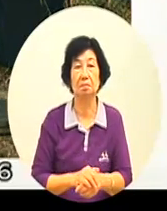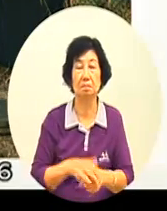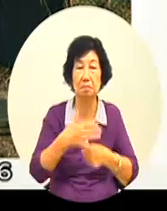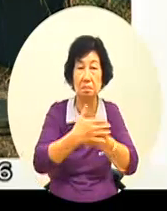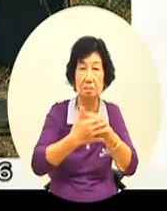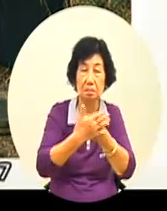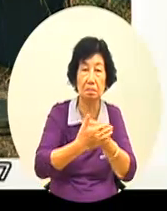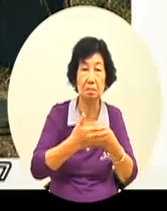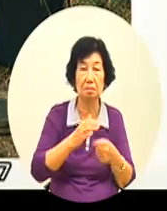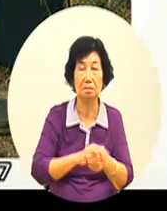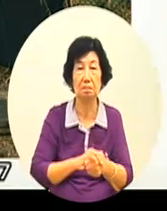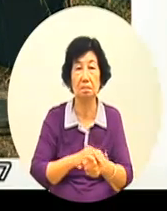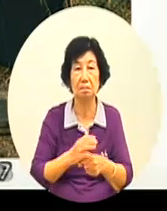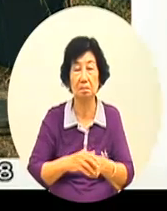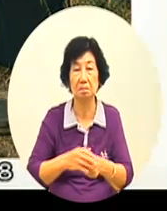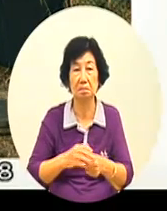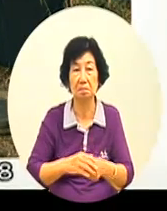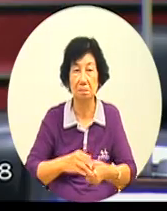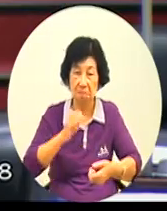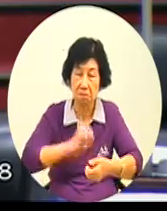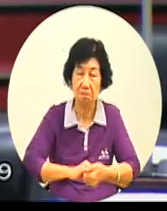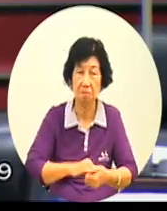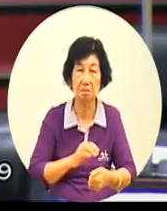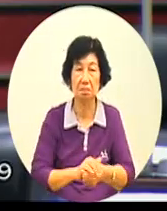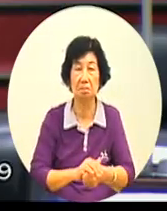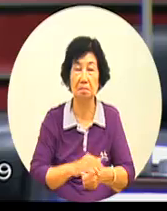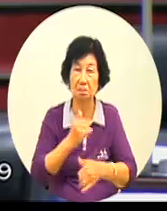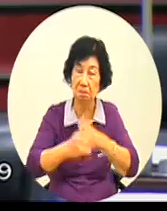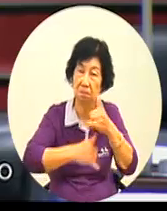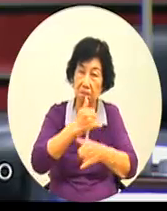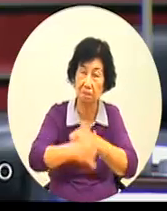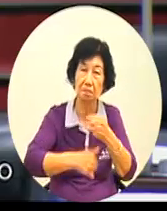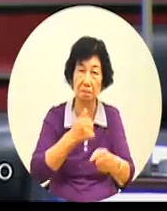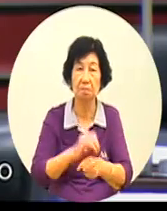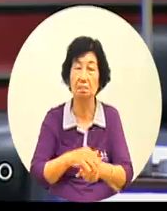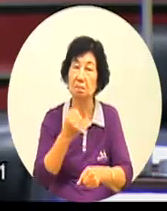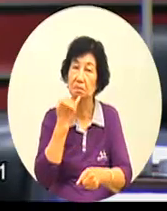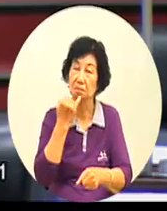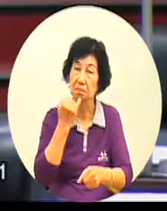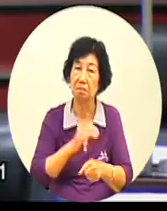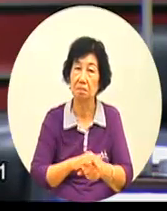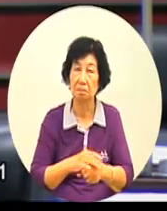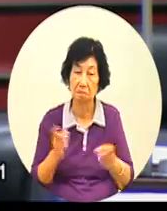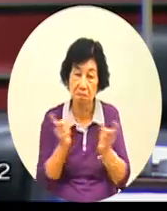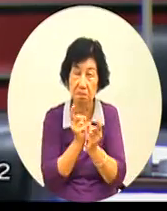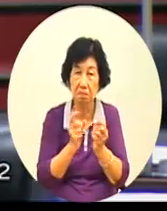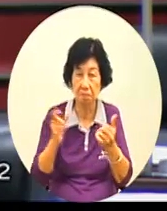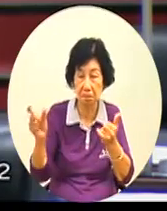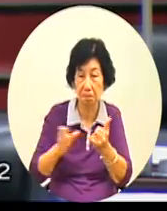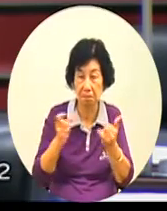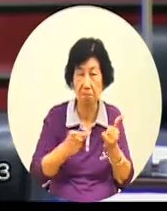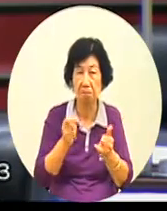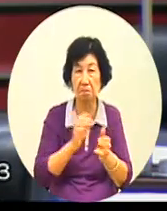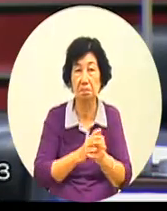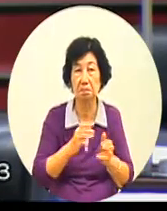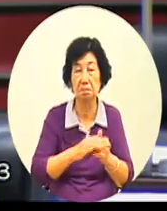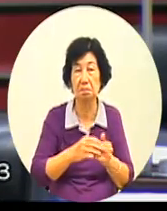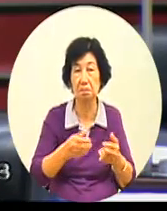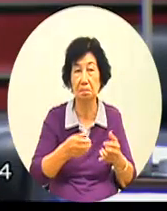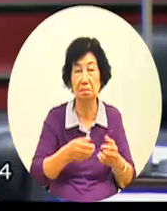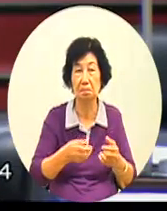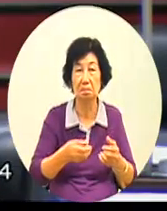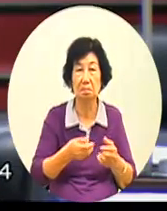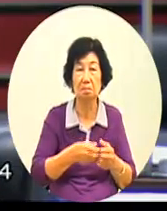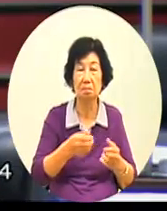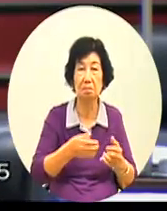我们都把它定死在那边，其实要做活动，台风来的话我们可以请人家把这个护垫呢撤下来，它